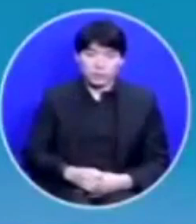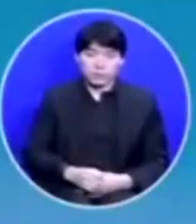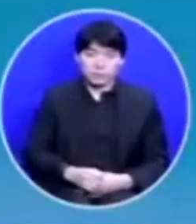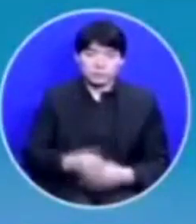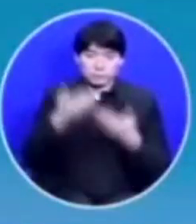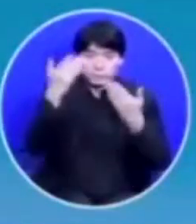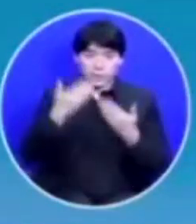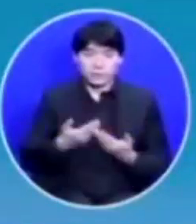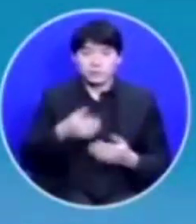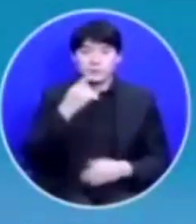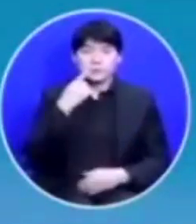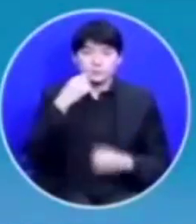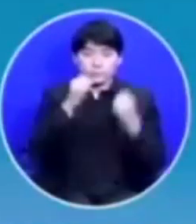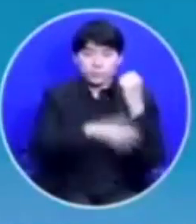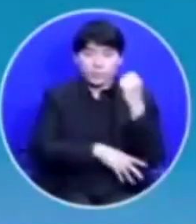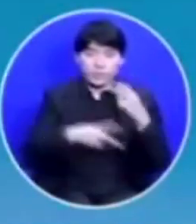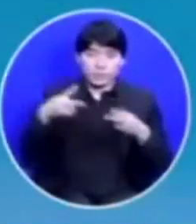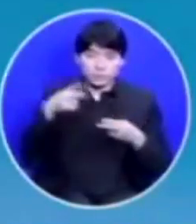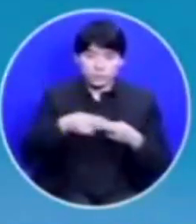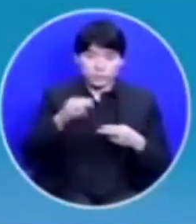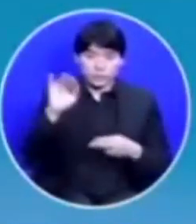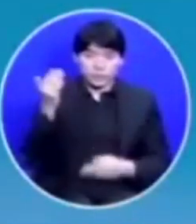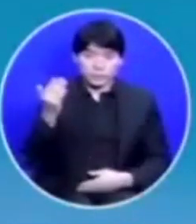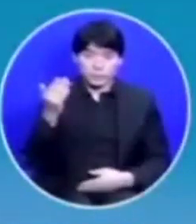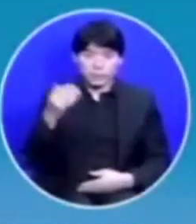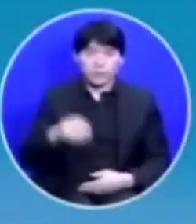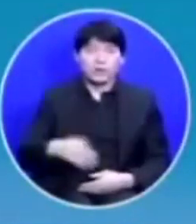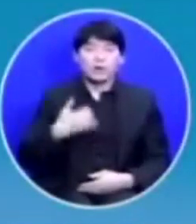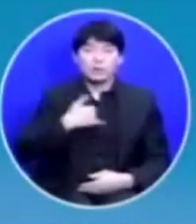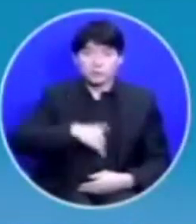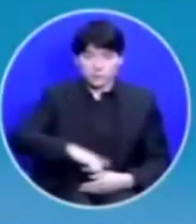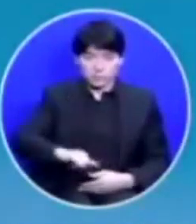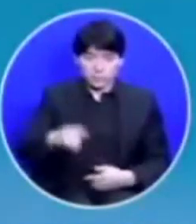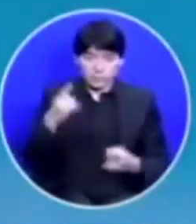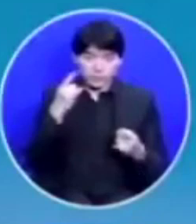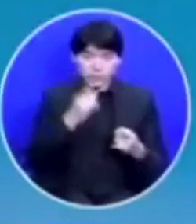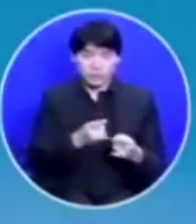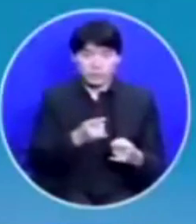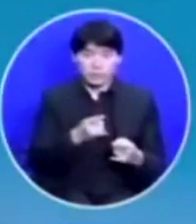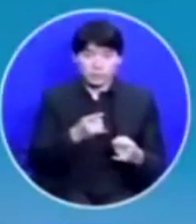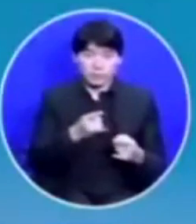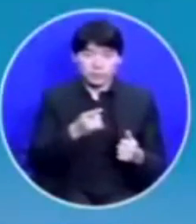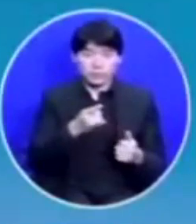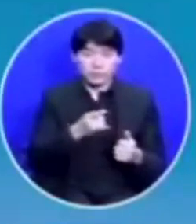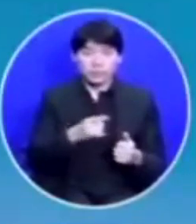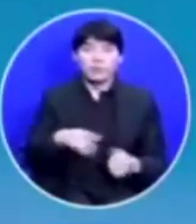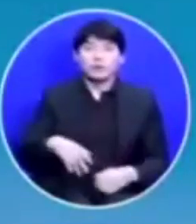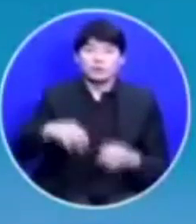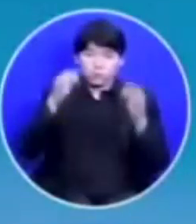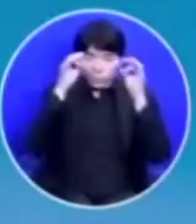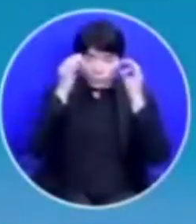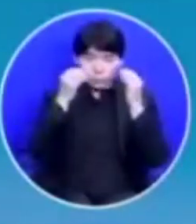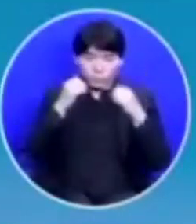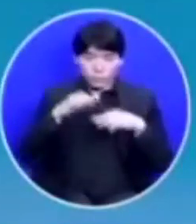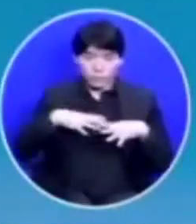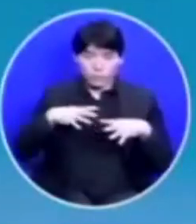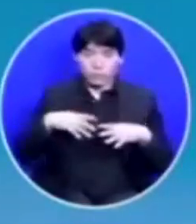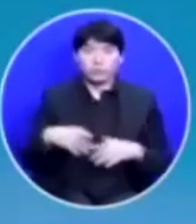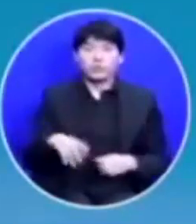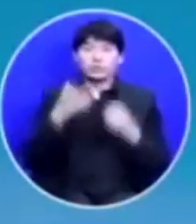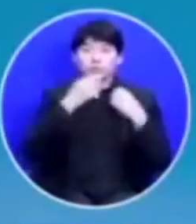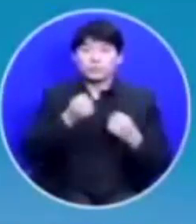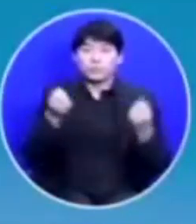져요 그리고 우리 자녀들에게 는 너무나 놀라운 축복의 유산들이 물류 신다가